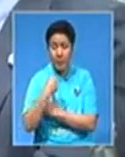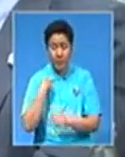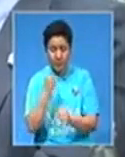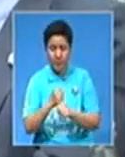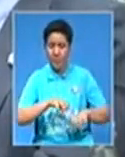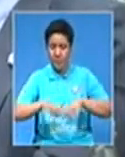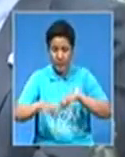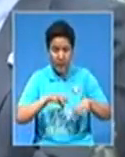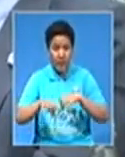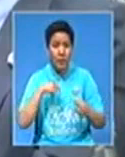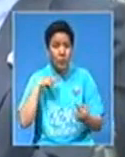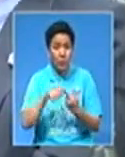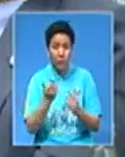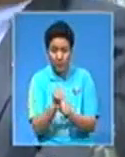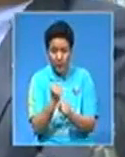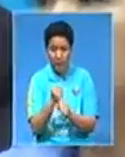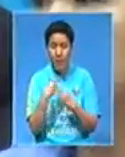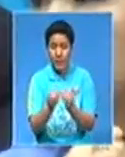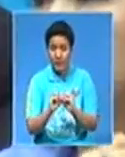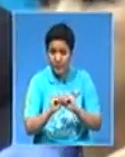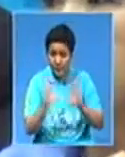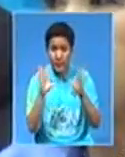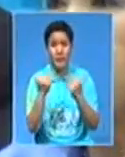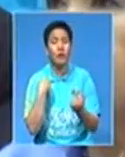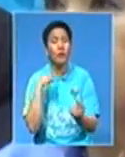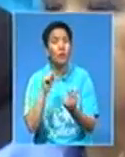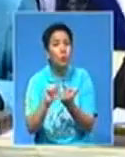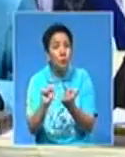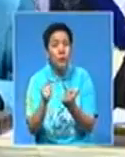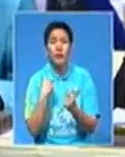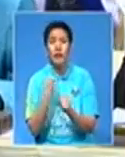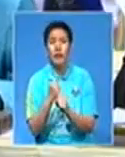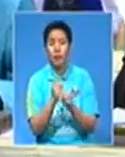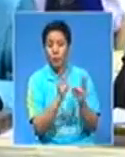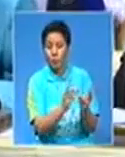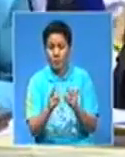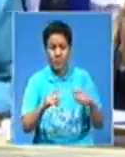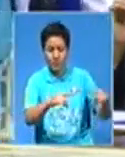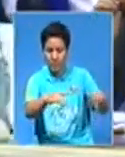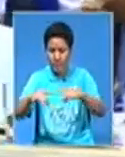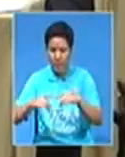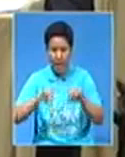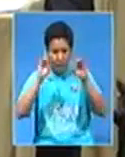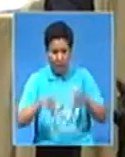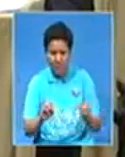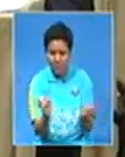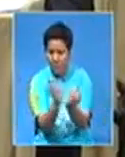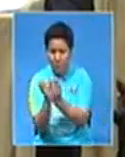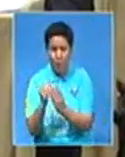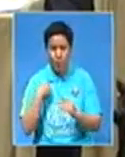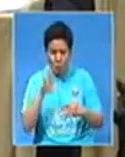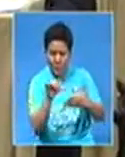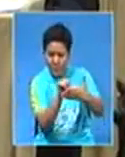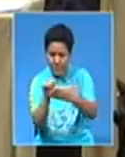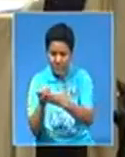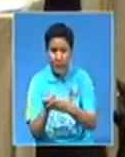ไกที่จะสามารถอำนวยการปฏิบัติได้อย่างเป็นรูปธรรมโดยเฉพาะอย่างยิ่งกลไกในการขจัดความขัดแย้งความรุนแรงที่รั